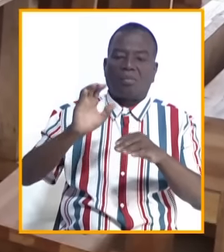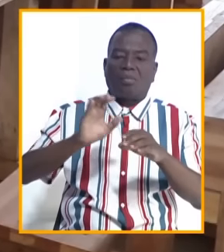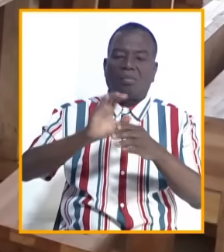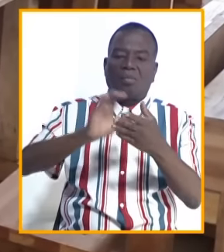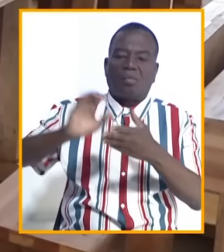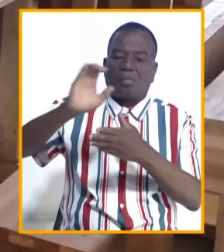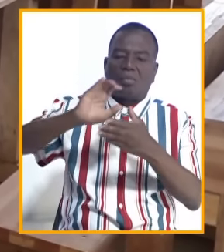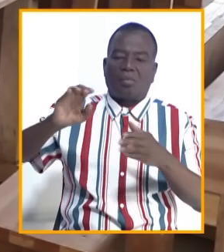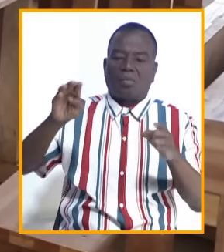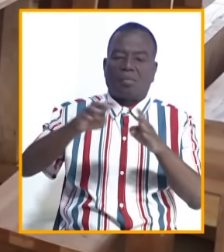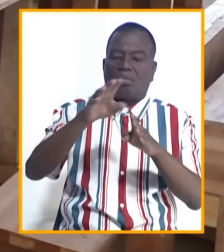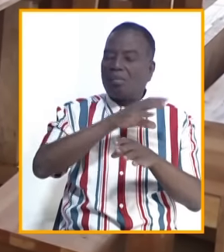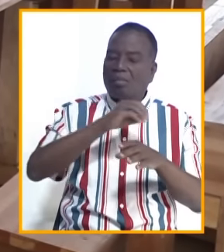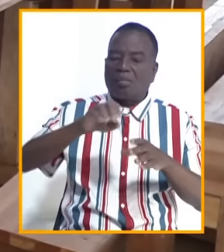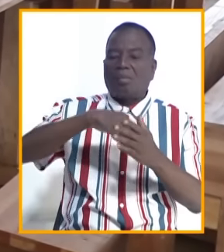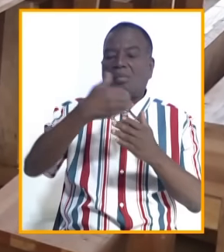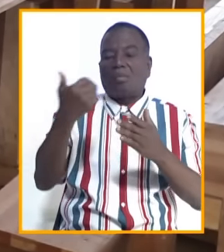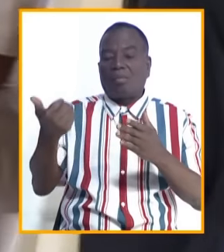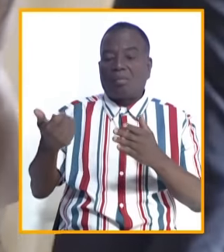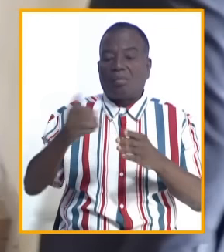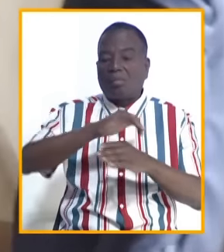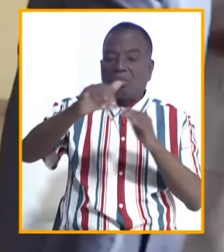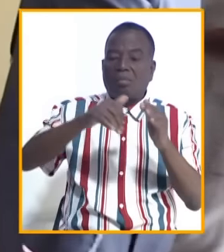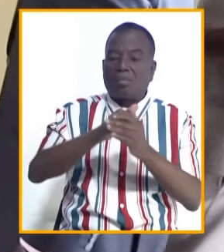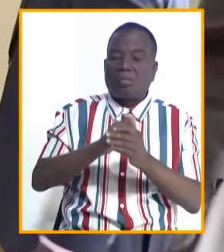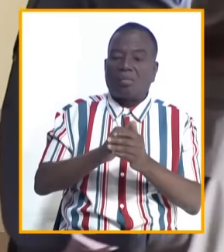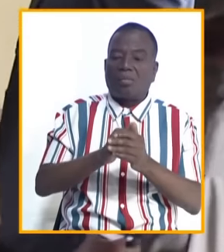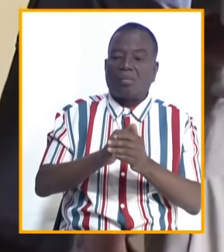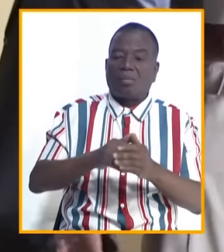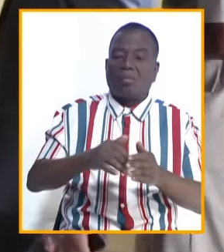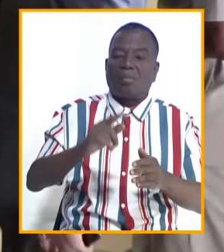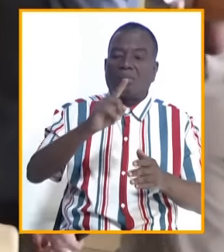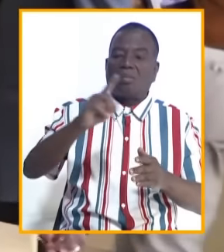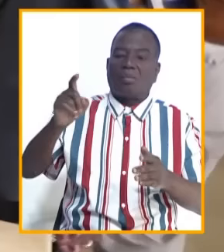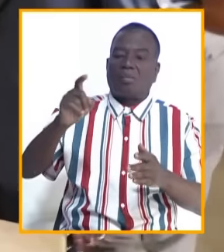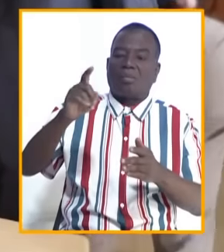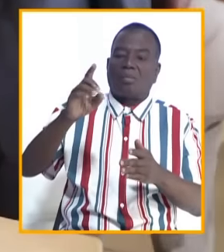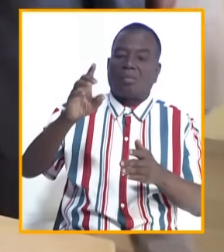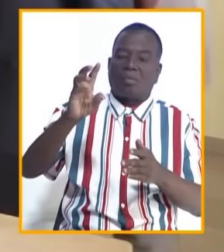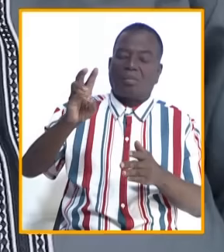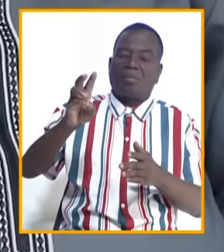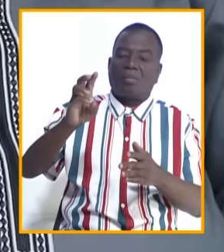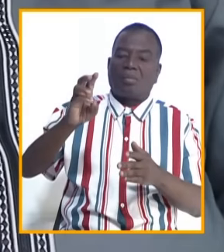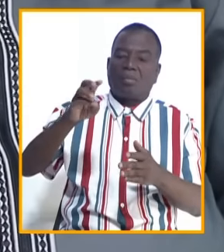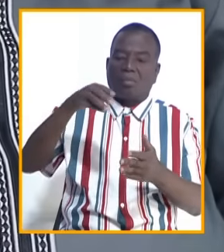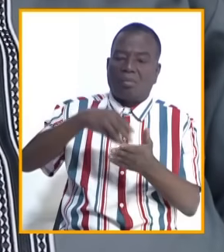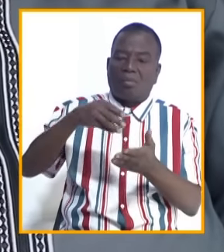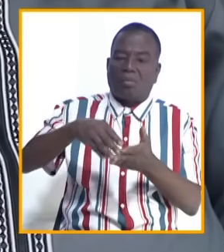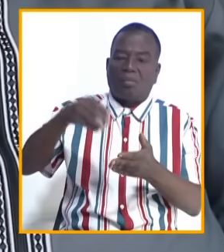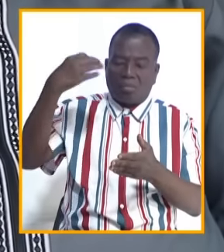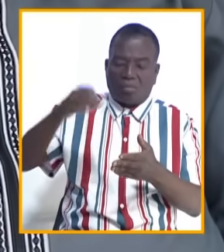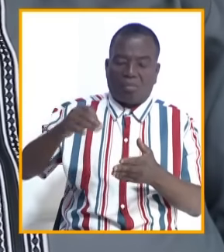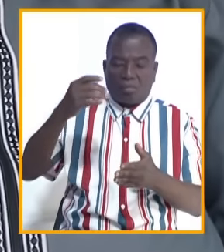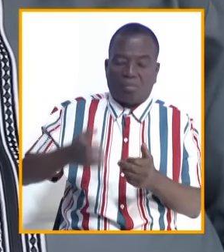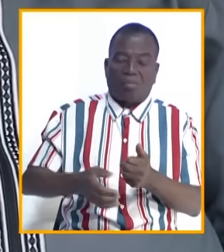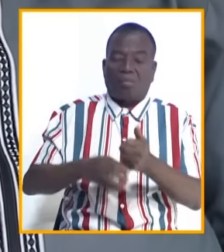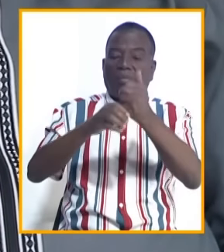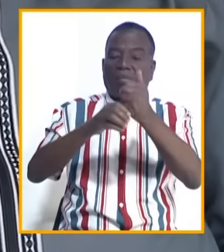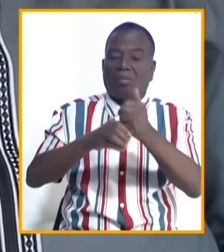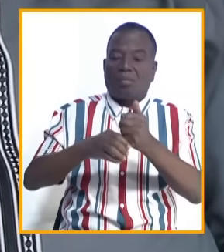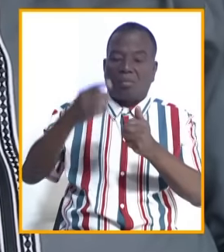Ailleurs, des réhabilitations. Au total, 106 millions de francs CFA ont été mobilisés pour soutenir le secteur